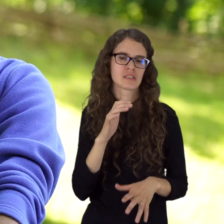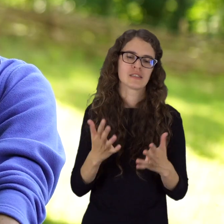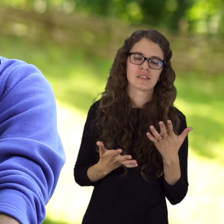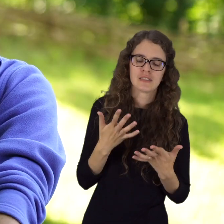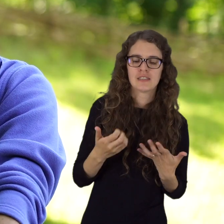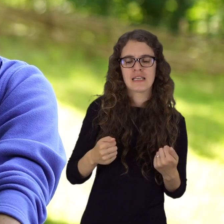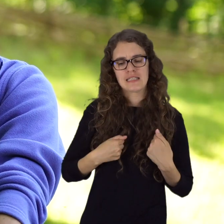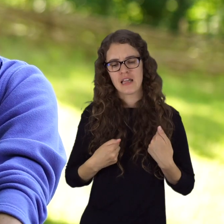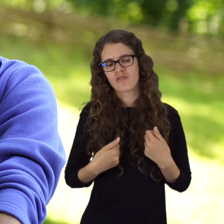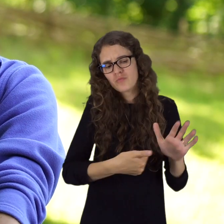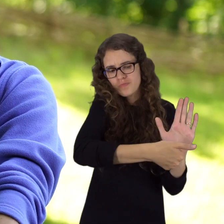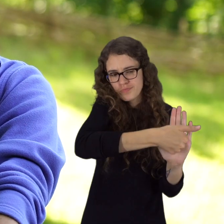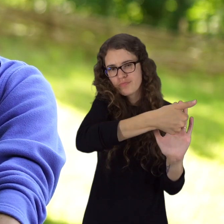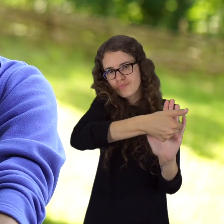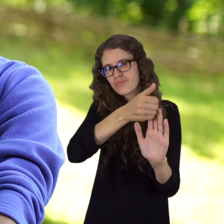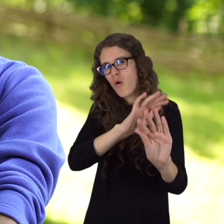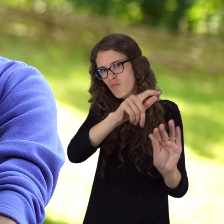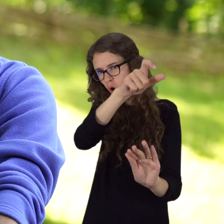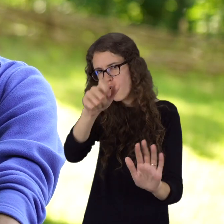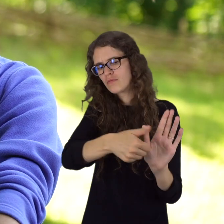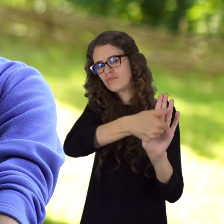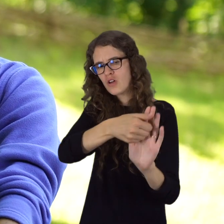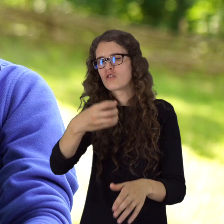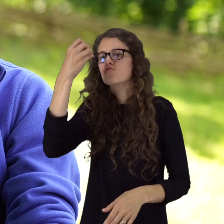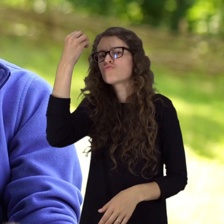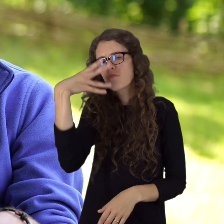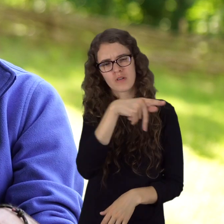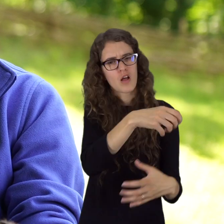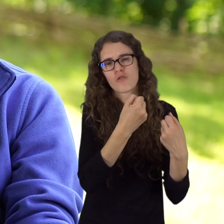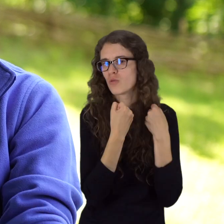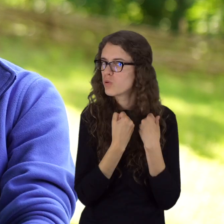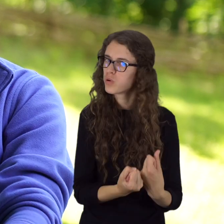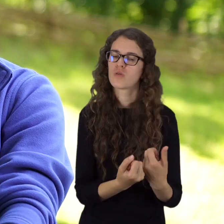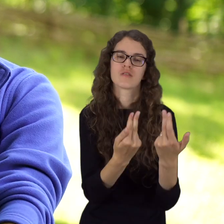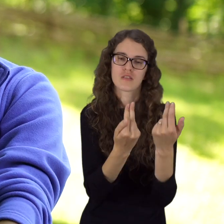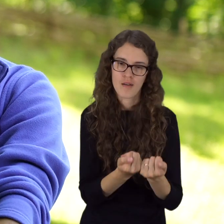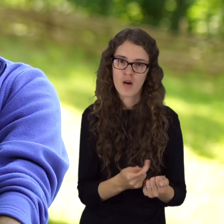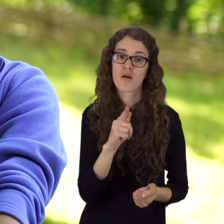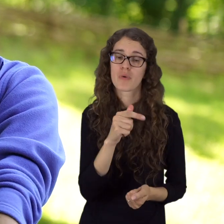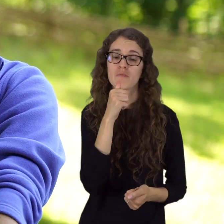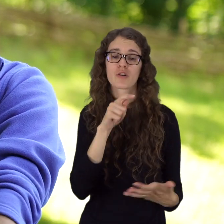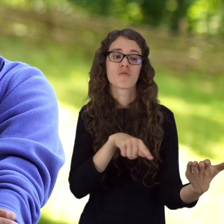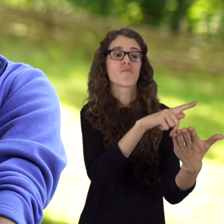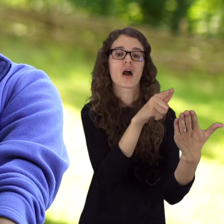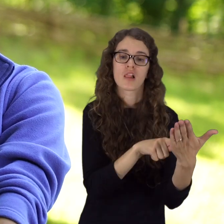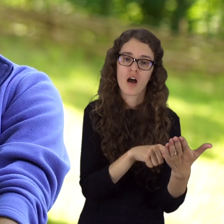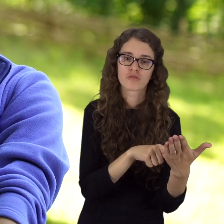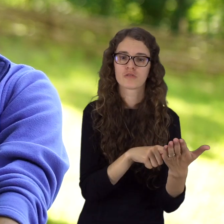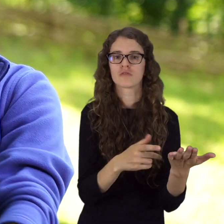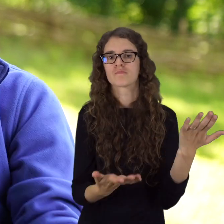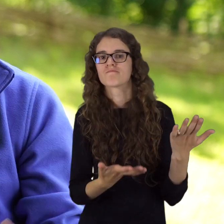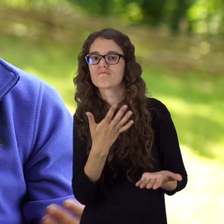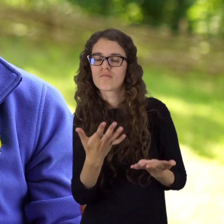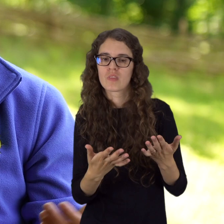ir stengiuos kažkaip tai vis tiek pagarbiai atsiliepti apie visus tos ugdytojus, pedagogus. Aš suprantu, kad jiem yra tikrai labai sunku, bet kai jų paklausi,